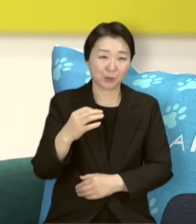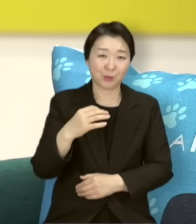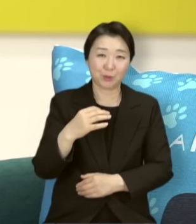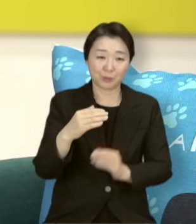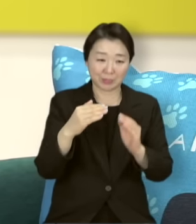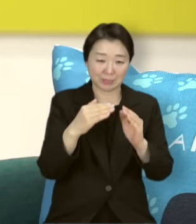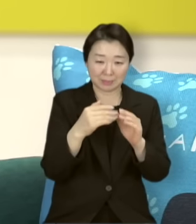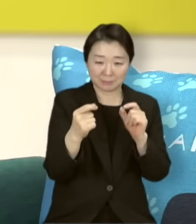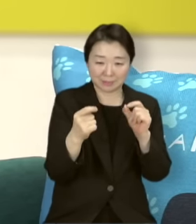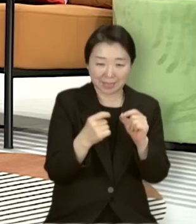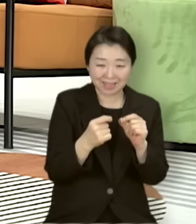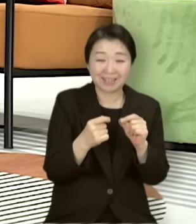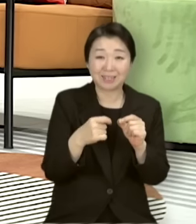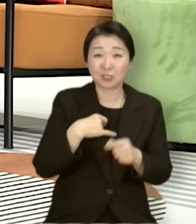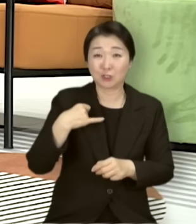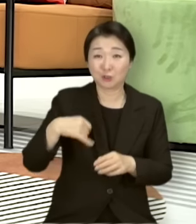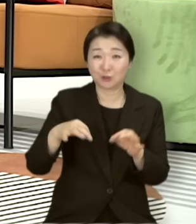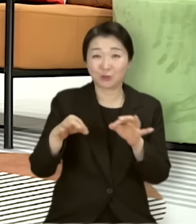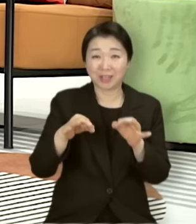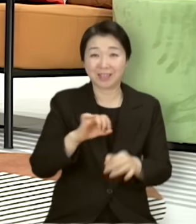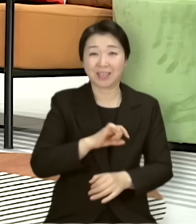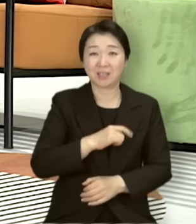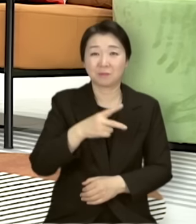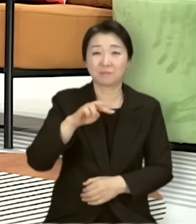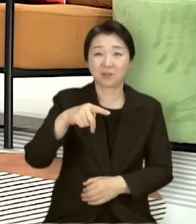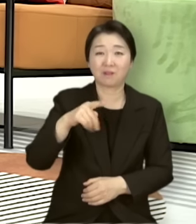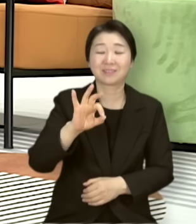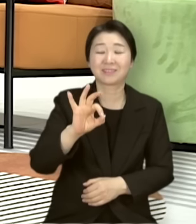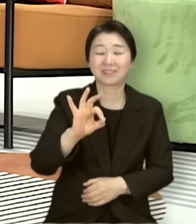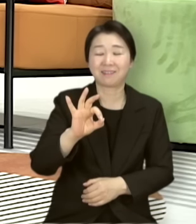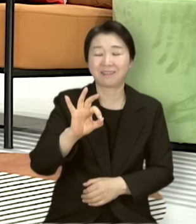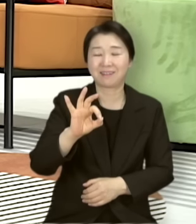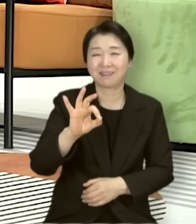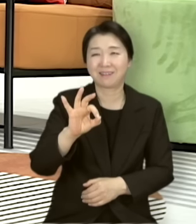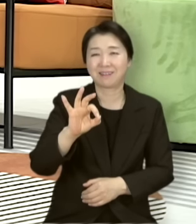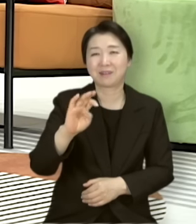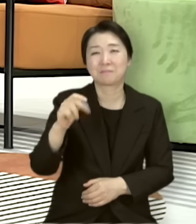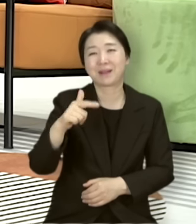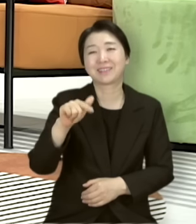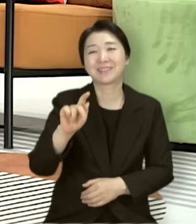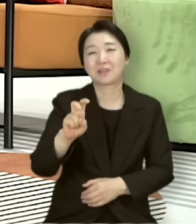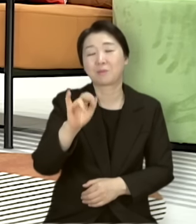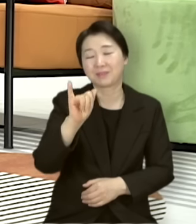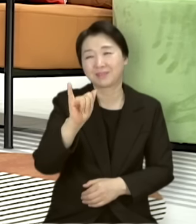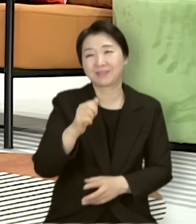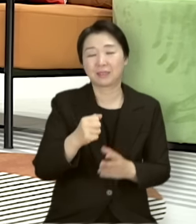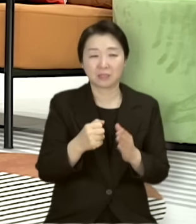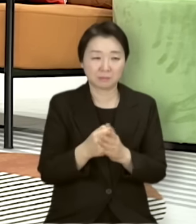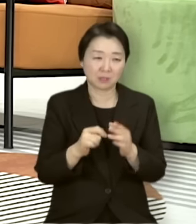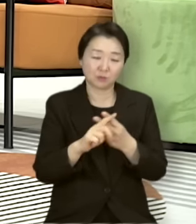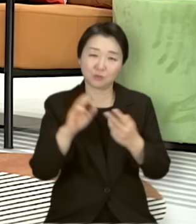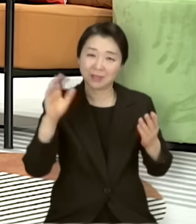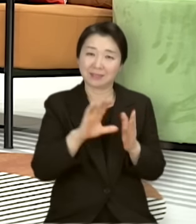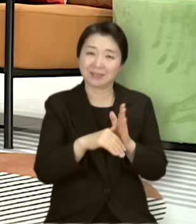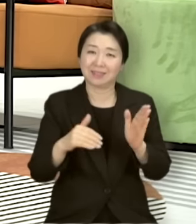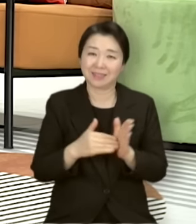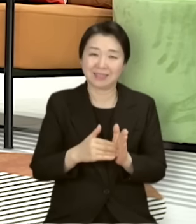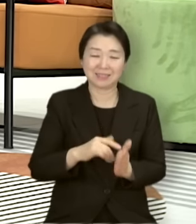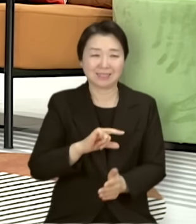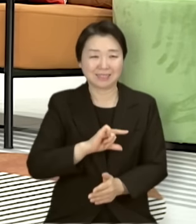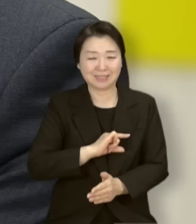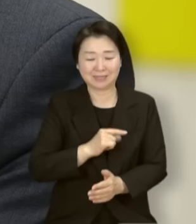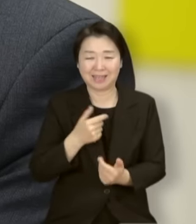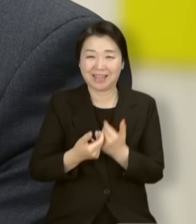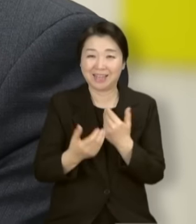있었어요. 그래가지고 중학교까지는 아주 이름 때문에 컴플렉스가 심했습니다. 네. 근데 요즘 들어